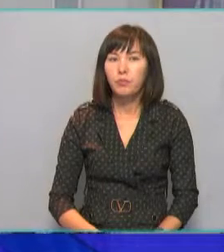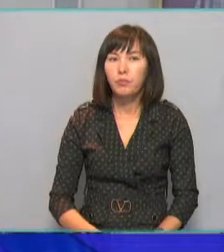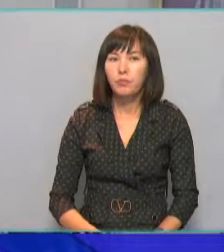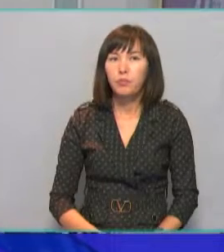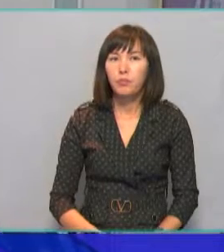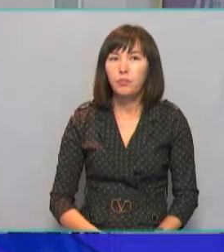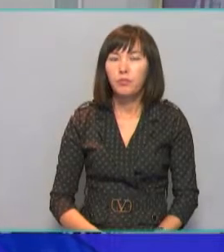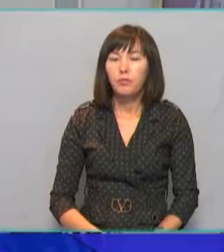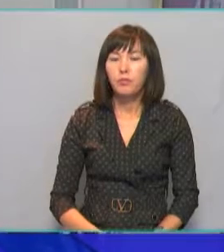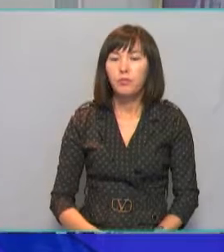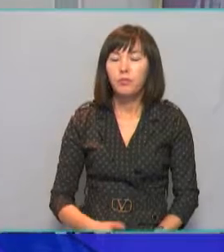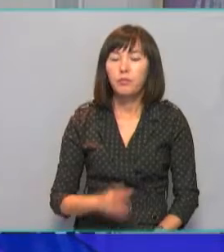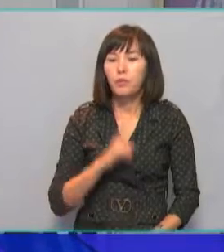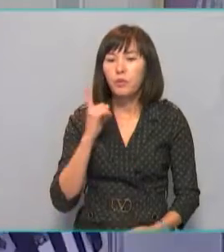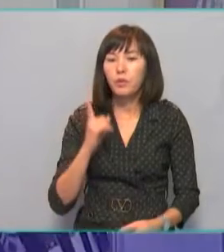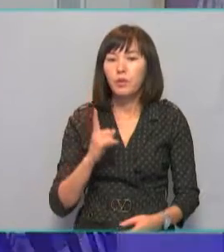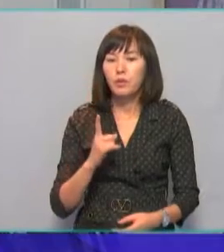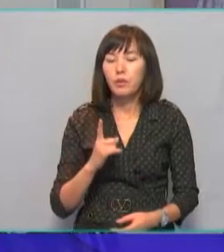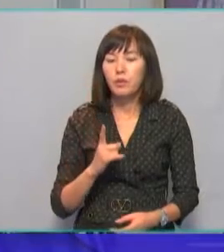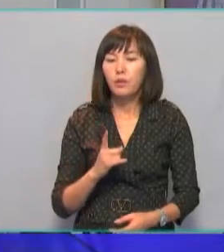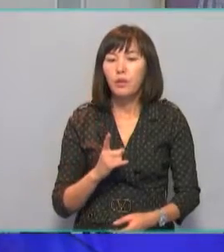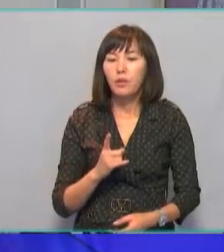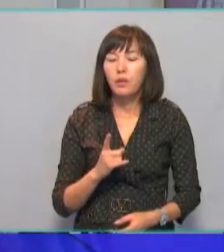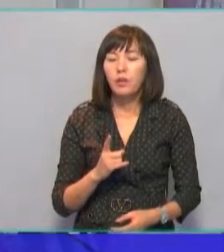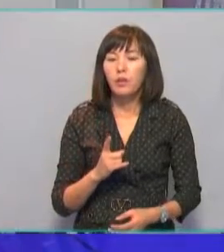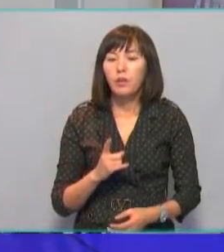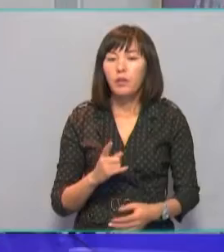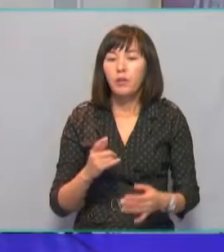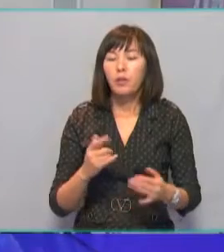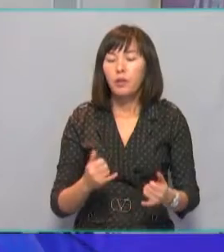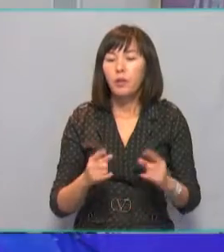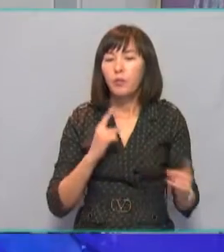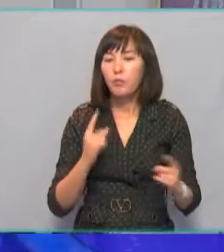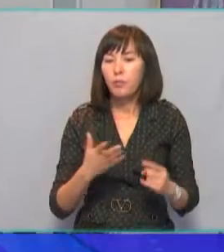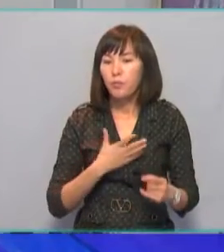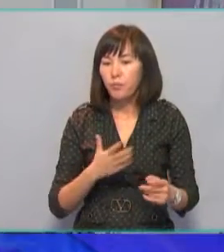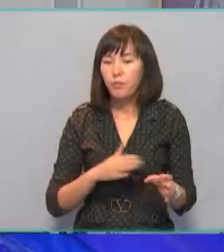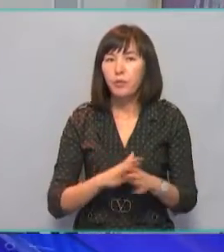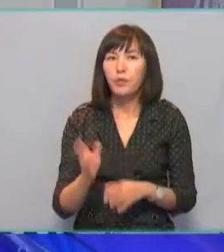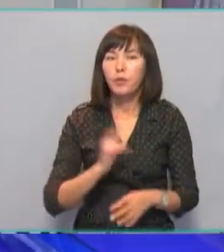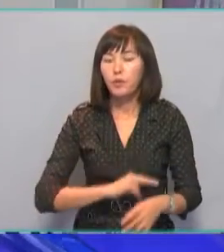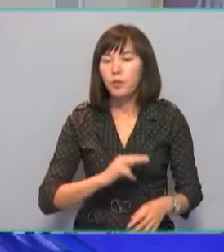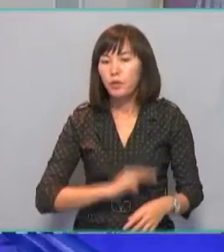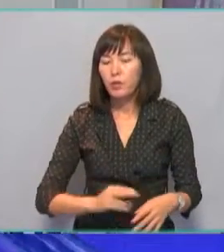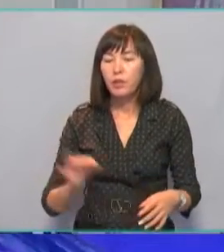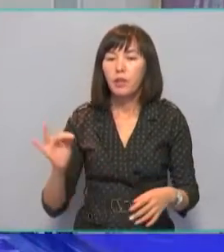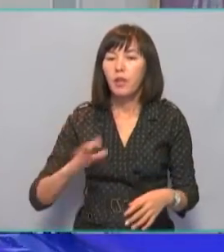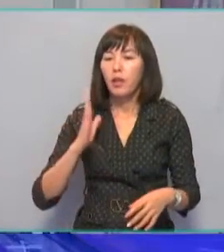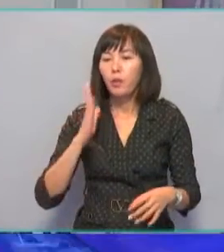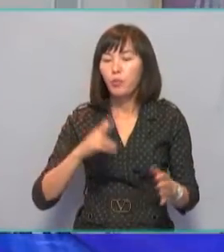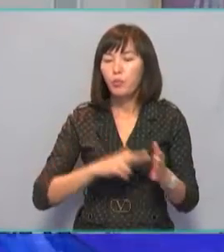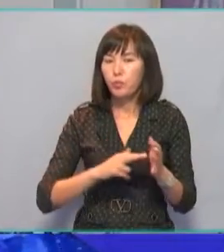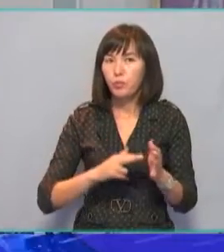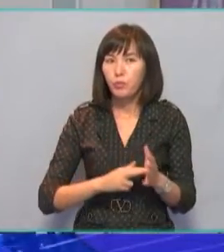Наша молодежь проводит очень много ряд мероприятий. Бүгінгі жиында біз атқарған істерімізбен және алдағы